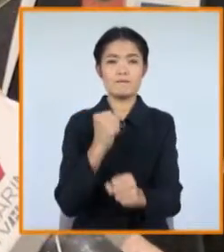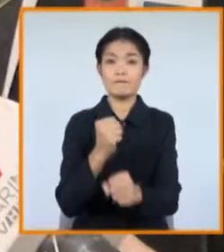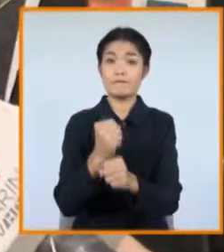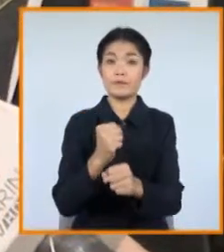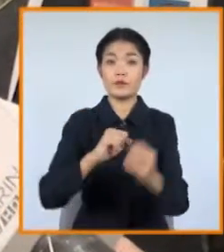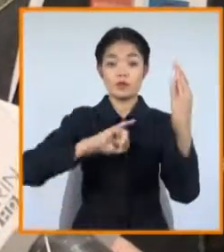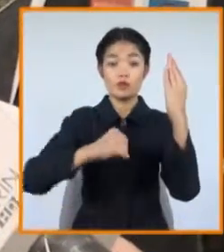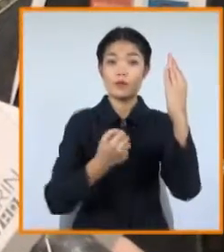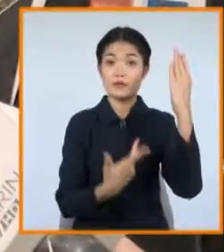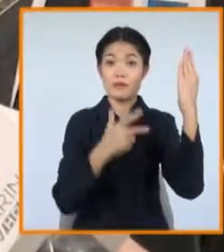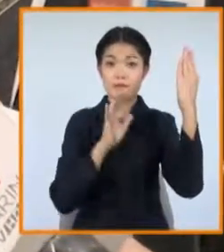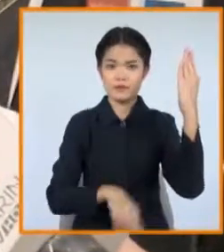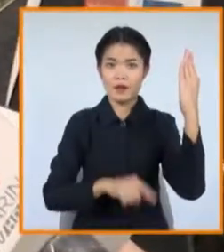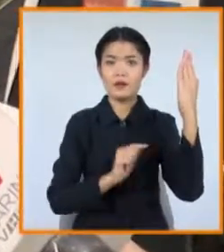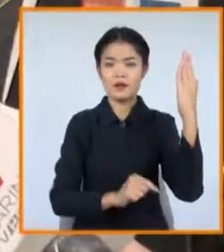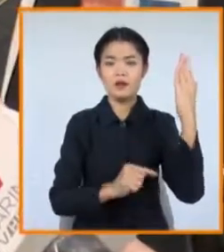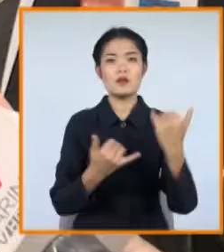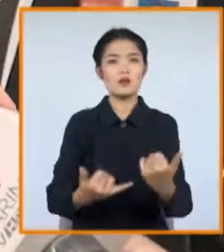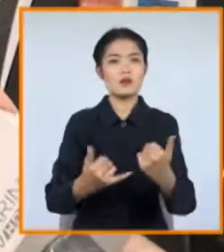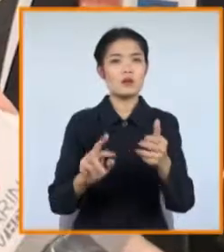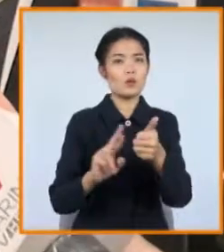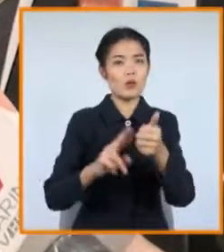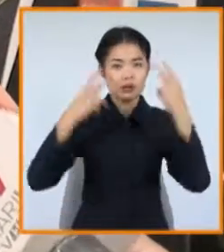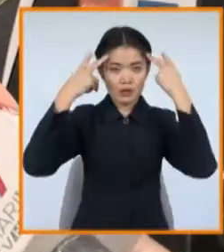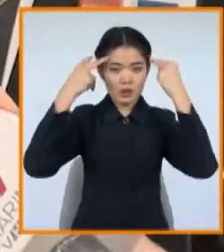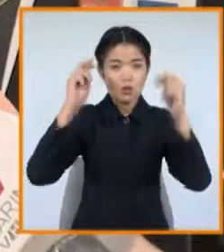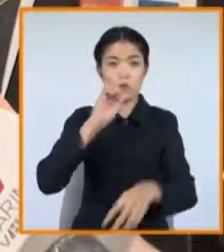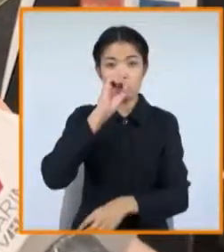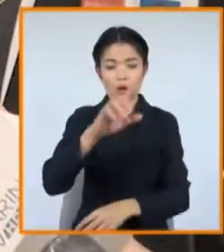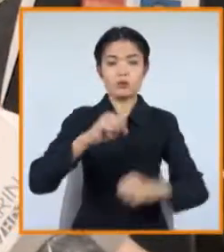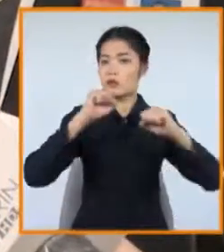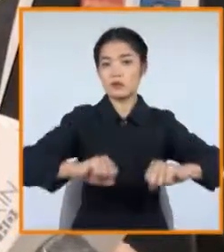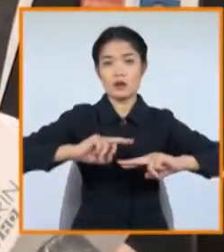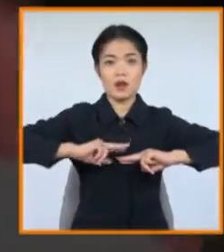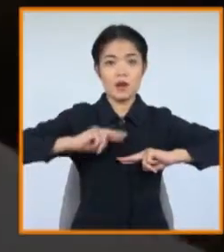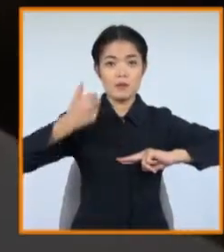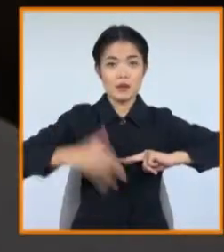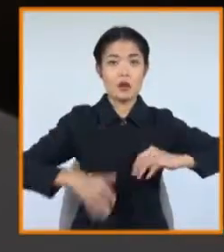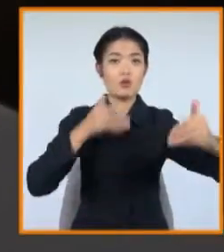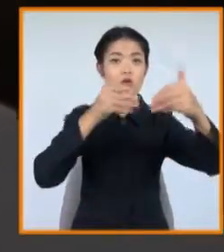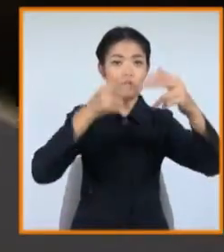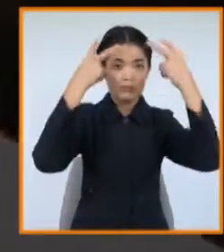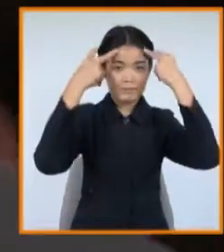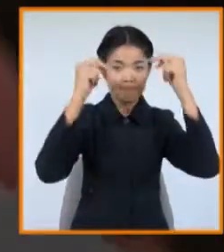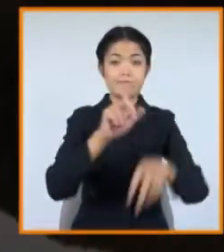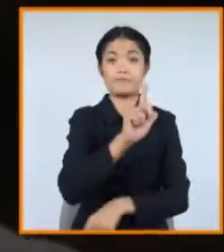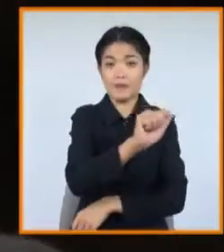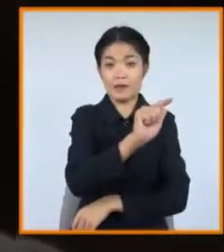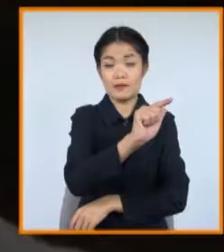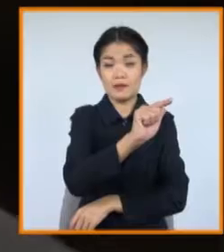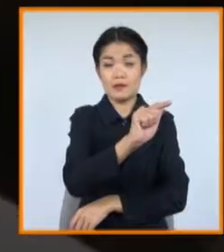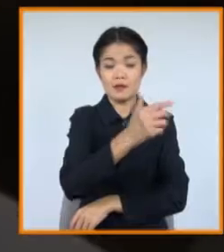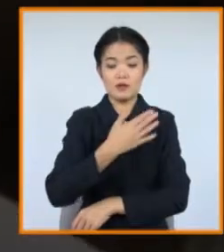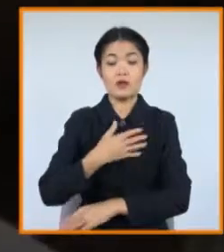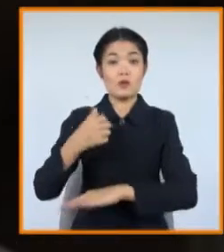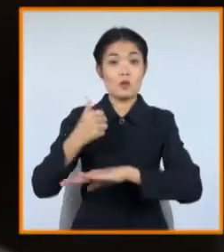ในพื้นที่3จังหวัดชายแดนภาคใต้นั้นพลเอกประวิตรกล่าวว่าตนเองไม่มีอำนาจในการตัดสินใจเพราะว่าขึ้นตรงกับนายกรัฐมนตรีในฐานะผู้อำนว